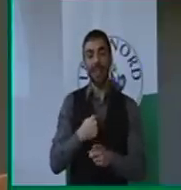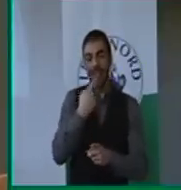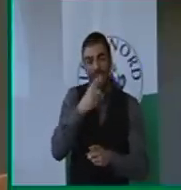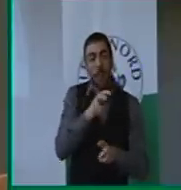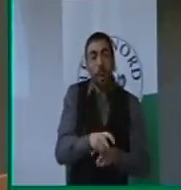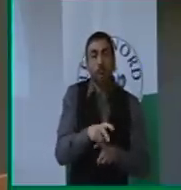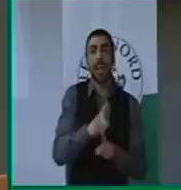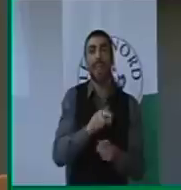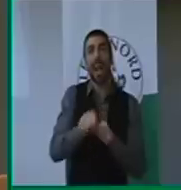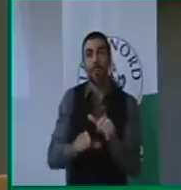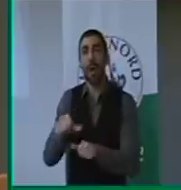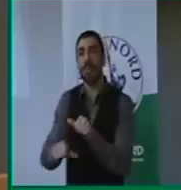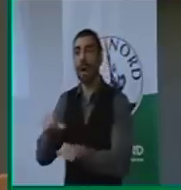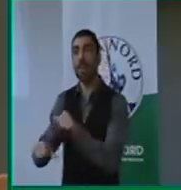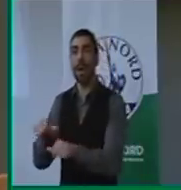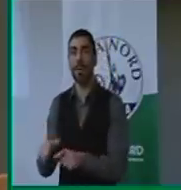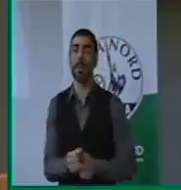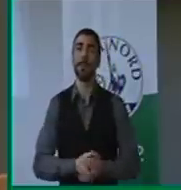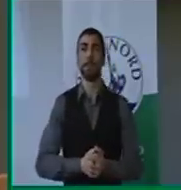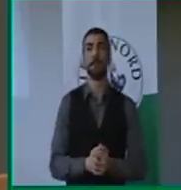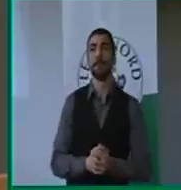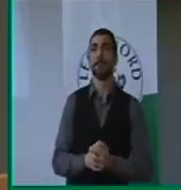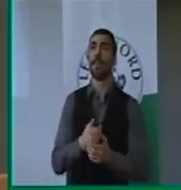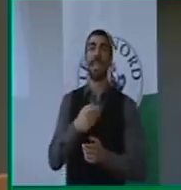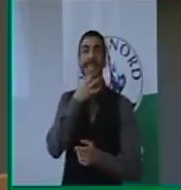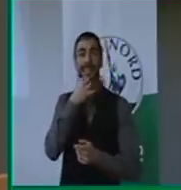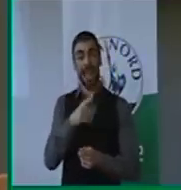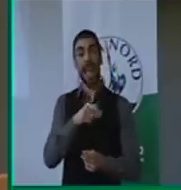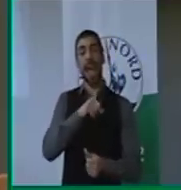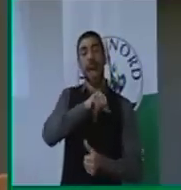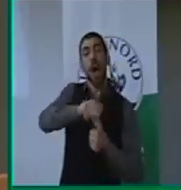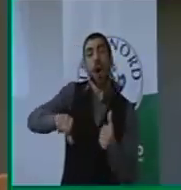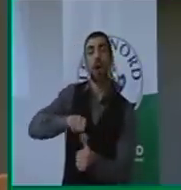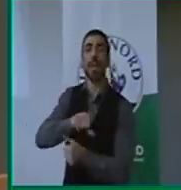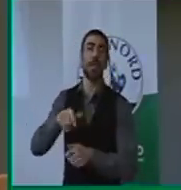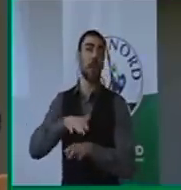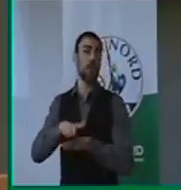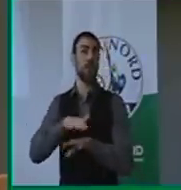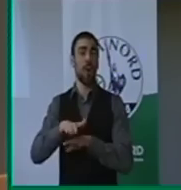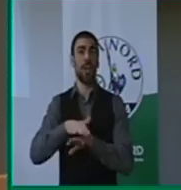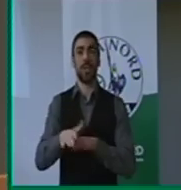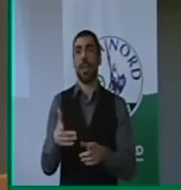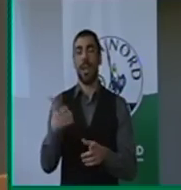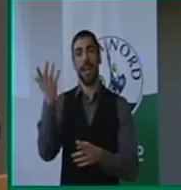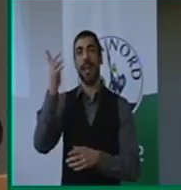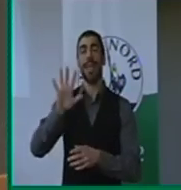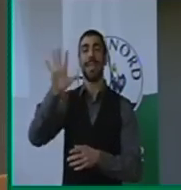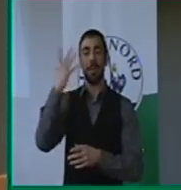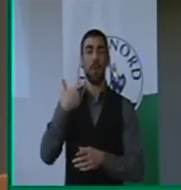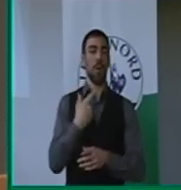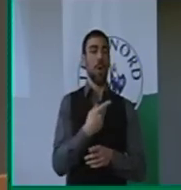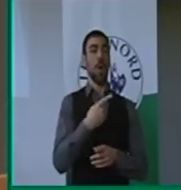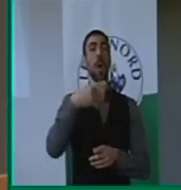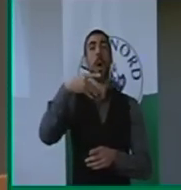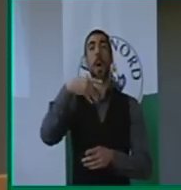tipo di coltura O meglio non parliamo della rotazione Nel senso la classica rotazione che per dire a marzo semino